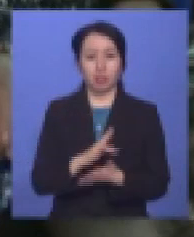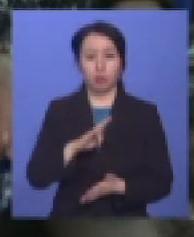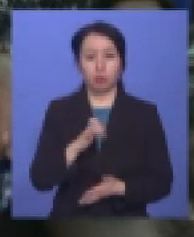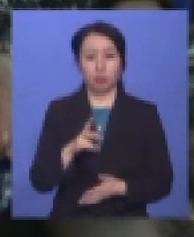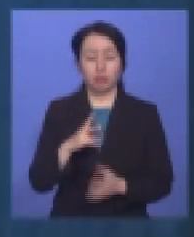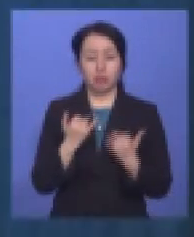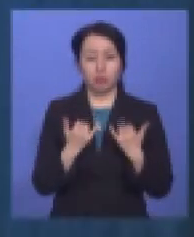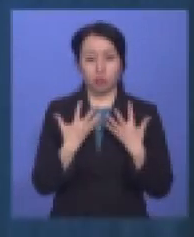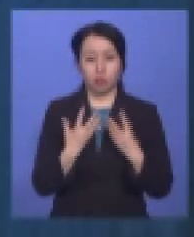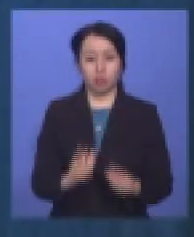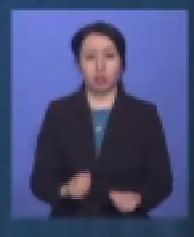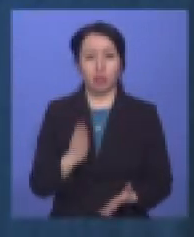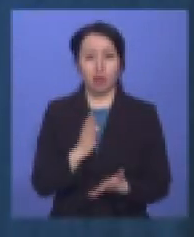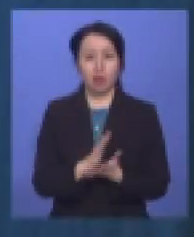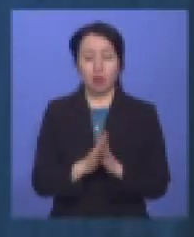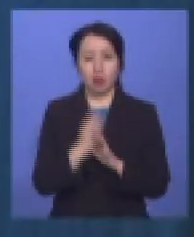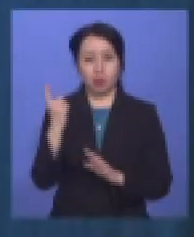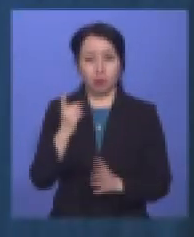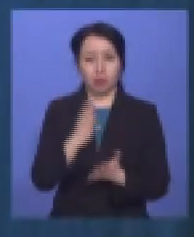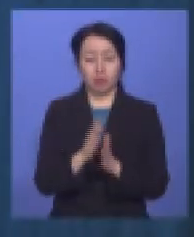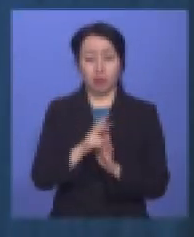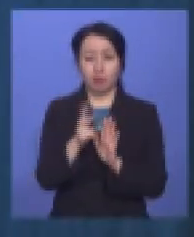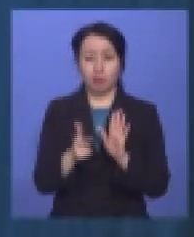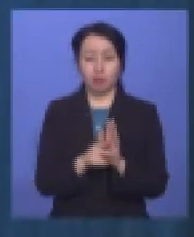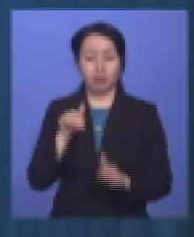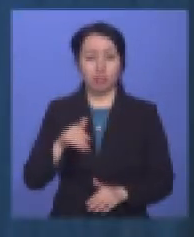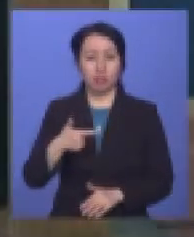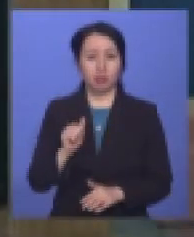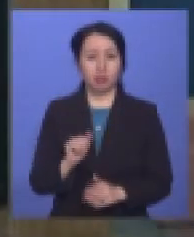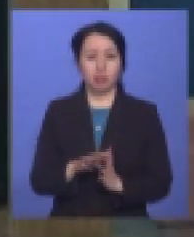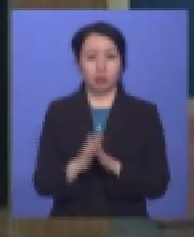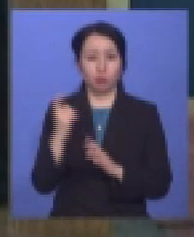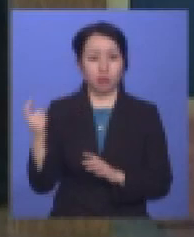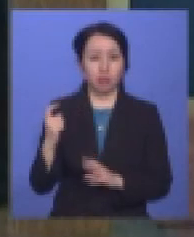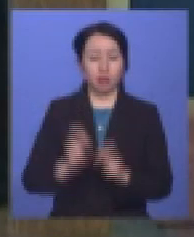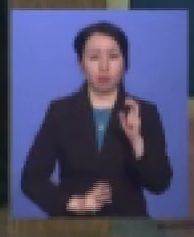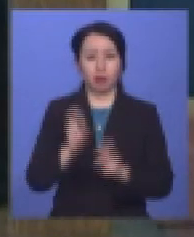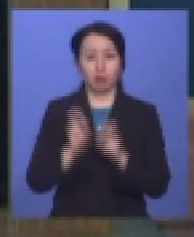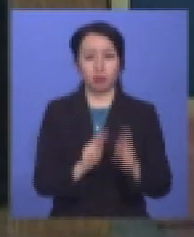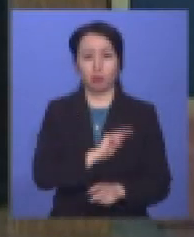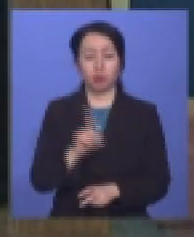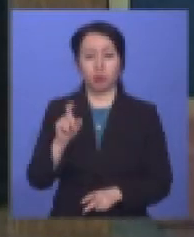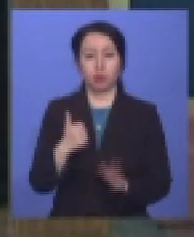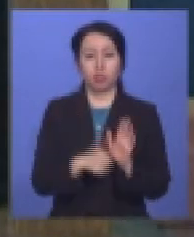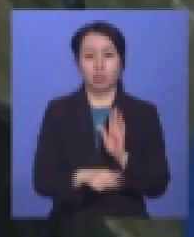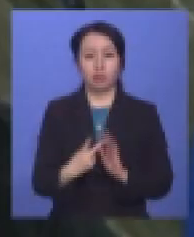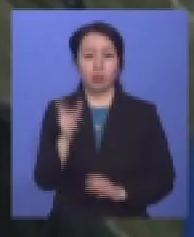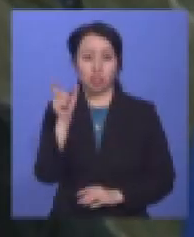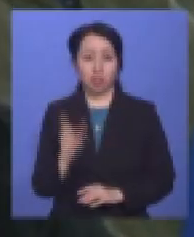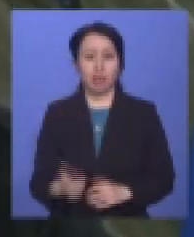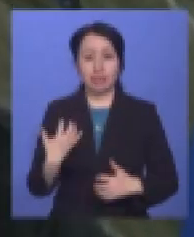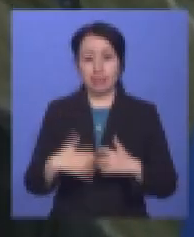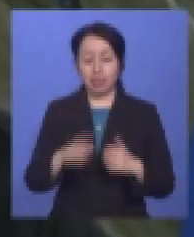Пушкинское. На сегодняшний день в распоряжении агрария имеется 18 тысяч гектаров сельхозугодий. На предприятии трудится 162 человека.